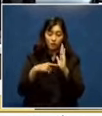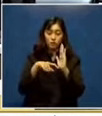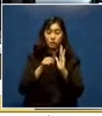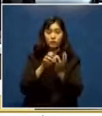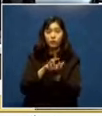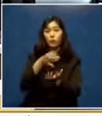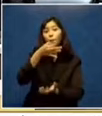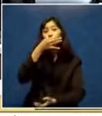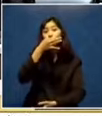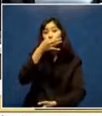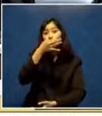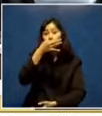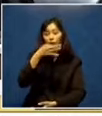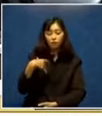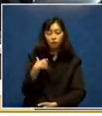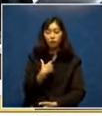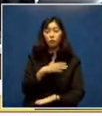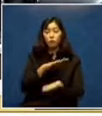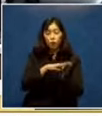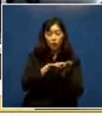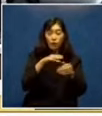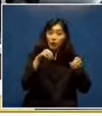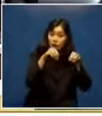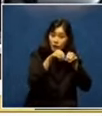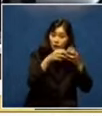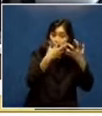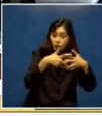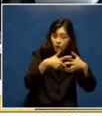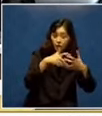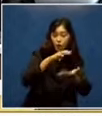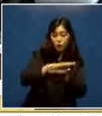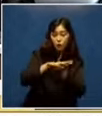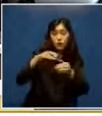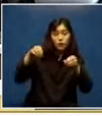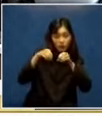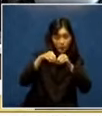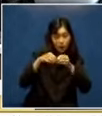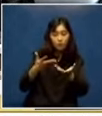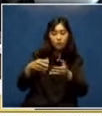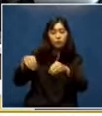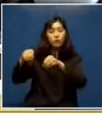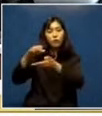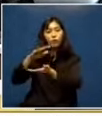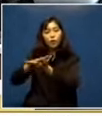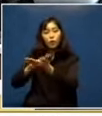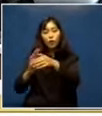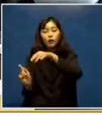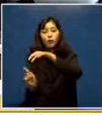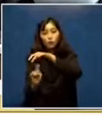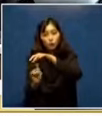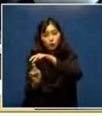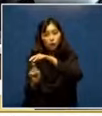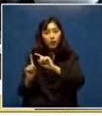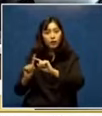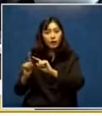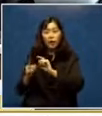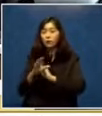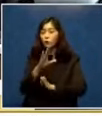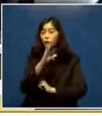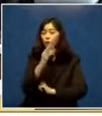บางแห่งอยู่ใกล้สถานศึกษาบางแห่งอยู่ใกล้สถานเล็กๆซึ่งจะได้รับสารพิษสะสมเข้าไปทุกวันทุก